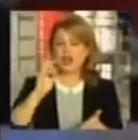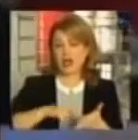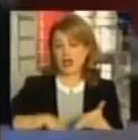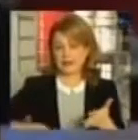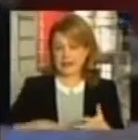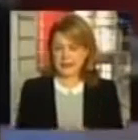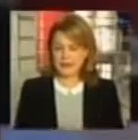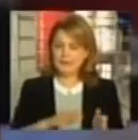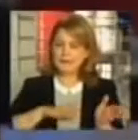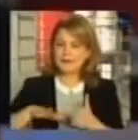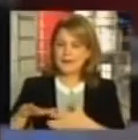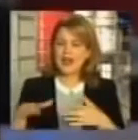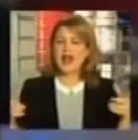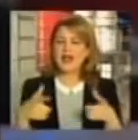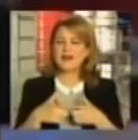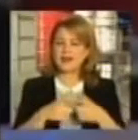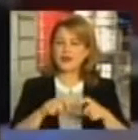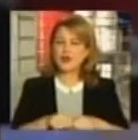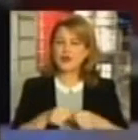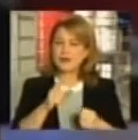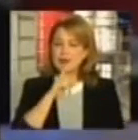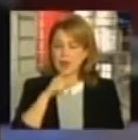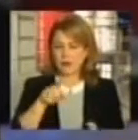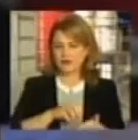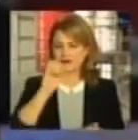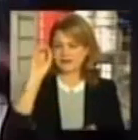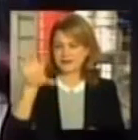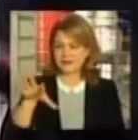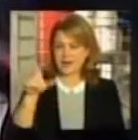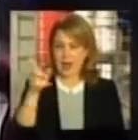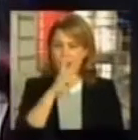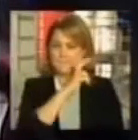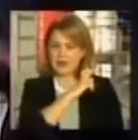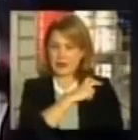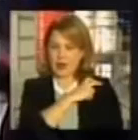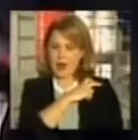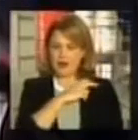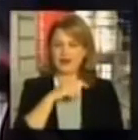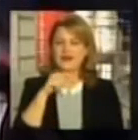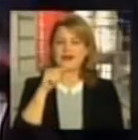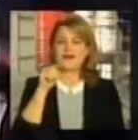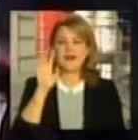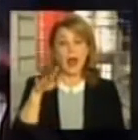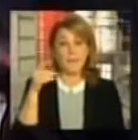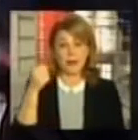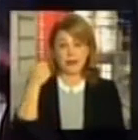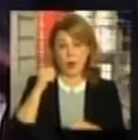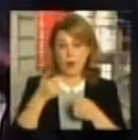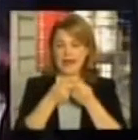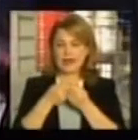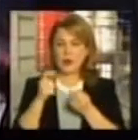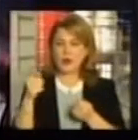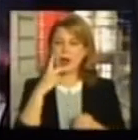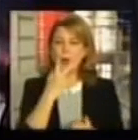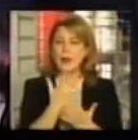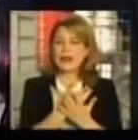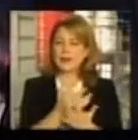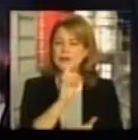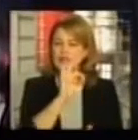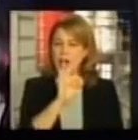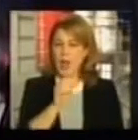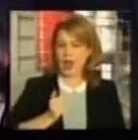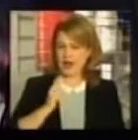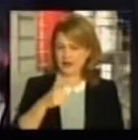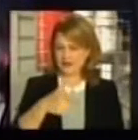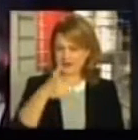שוברים שתיקה במכתב לרמטכ"ל, אוהד חמו, אתה מצטרף אלינו, גם בארגון ראו אמש את העדות של החייל היורה